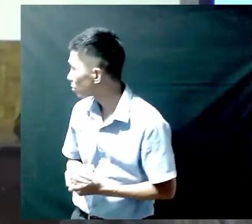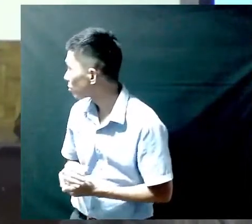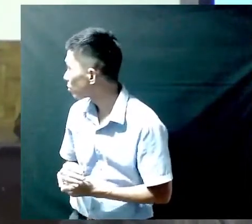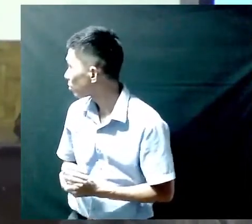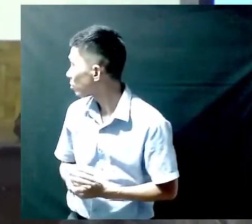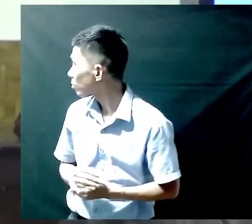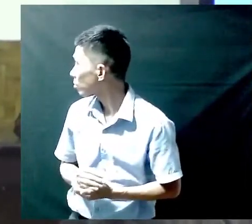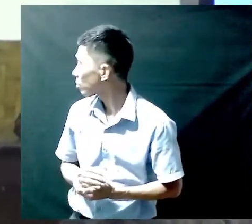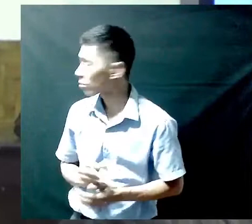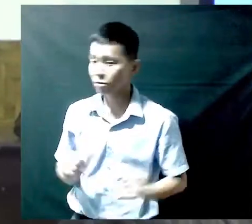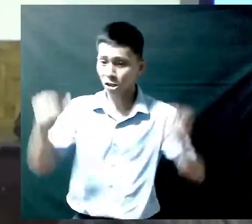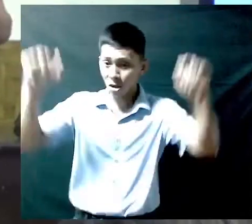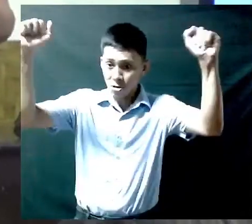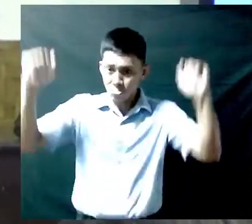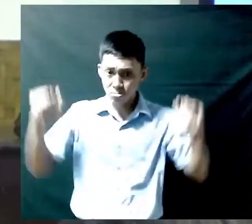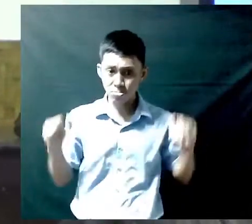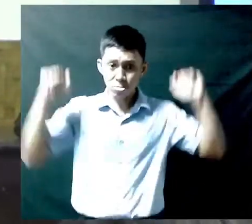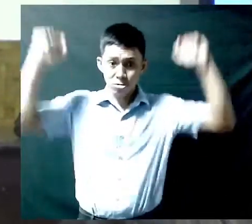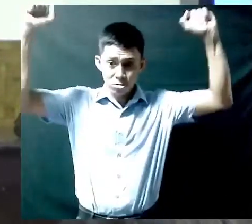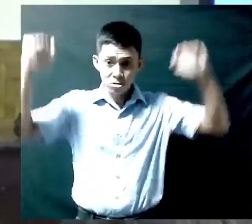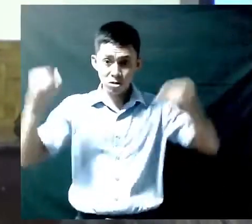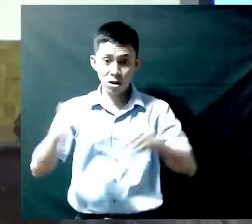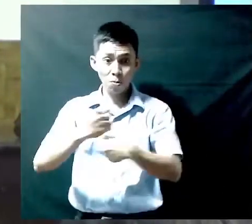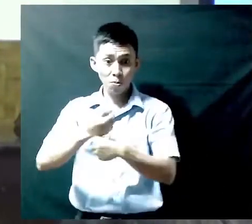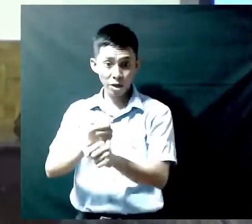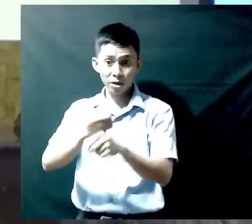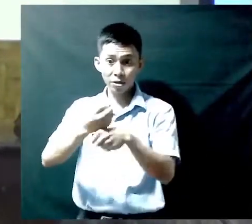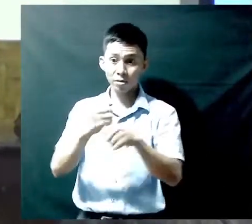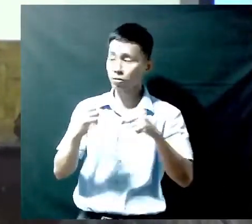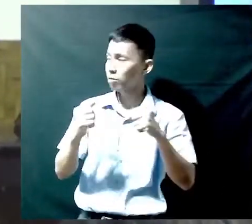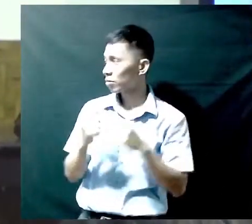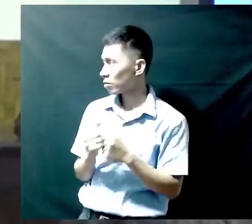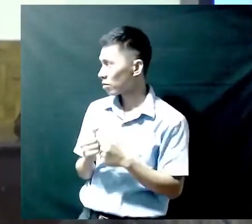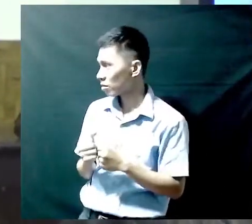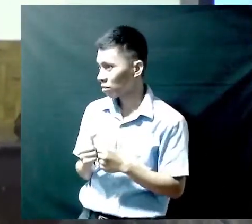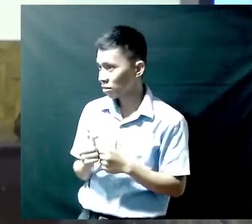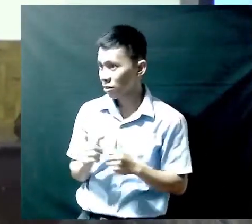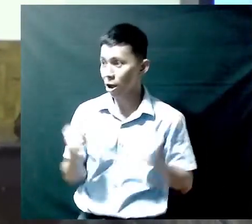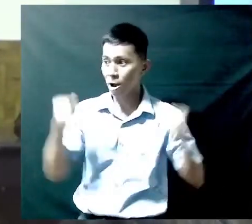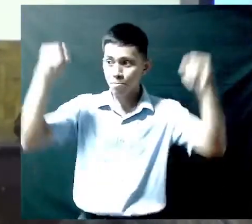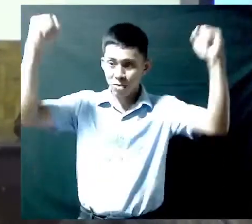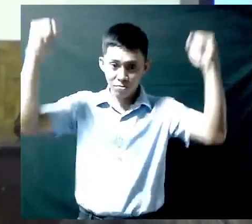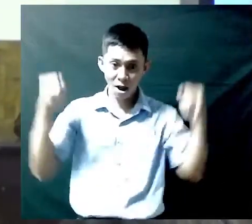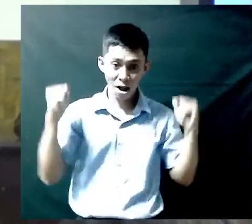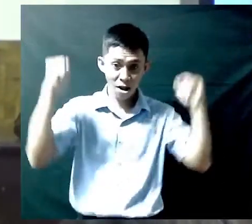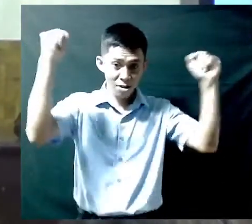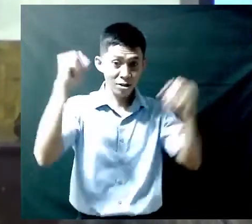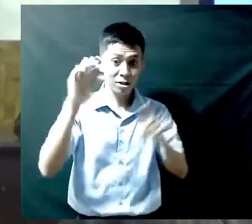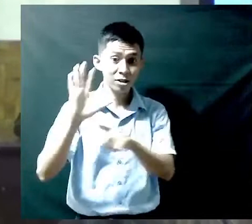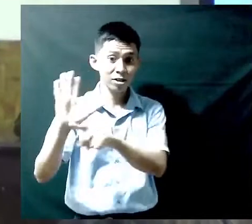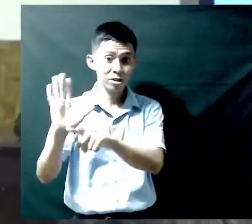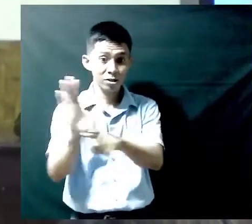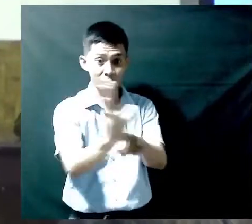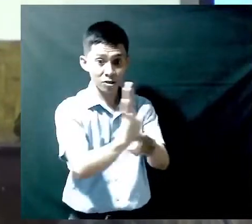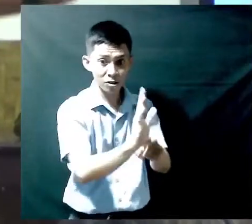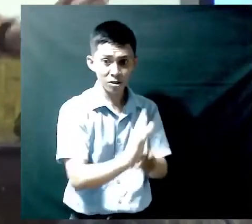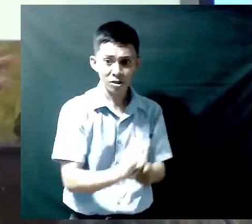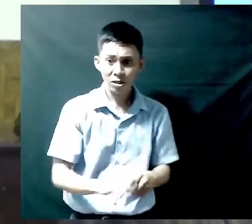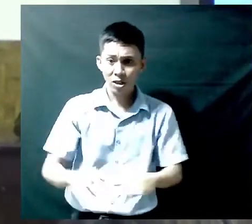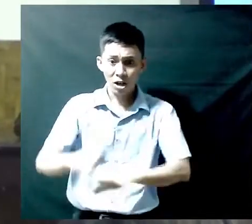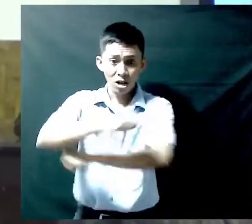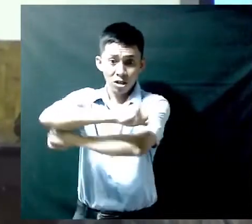mga nagbubuhat na kung ano-ano. Tapos yung directory, pinupunit nila. Talagang may show. Nag-aapoy po yung